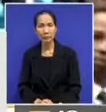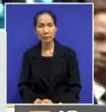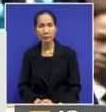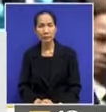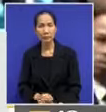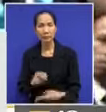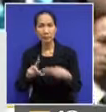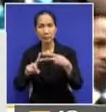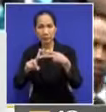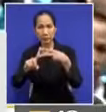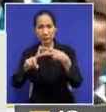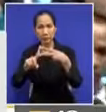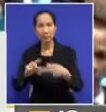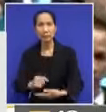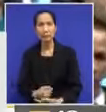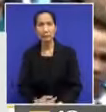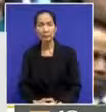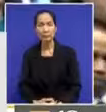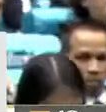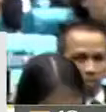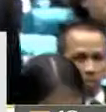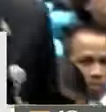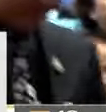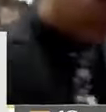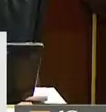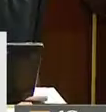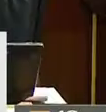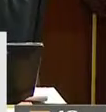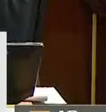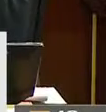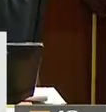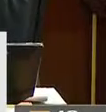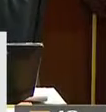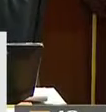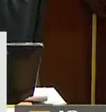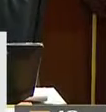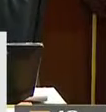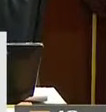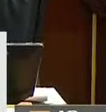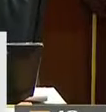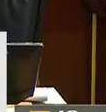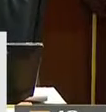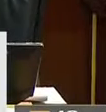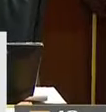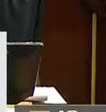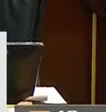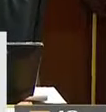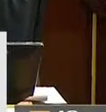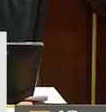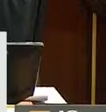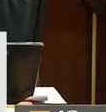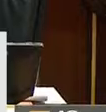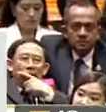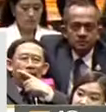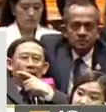์นายธนาธรจึงรุ่งเรืองกิจครับ 88นายจิรวัฒน์สิริพานิช น